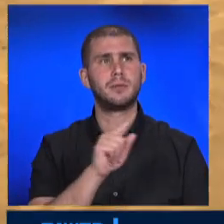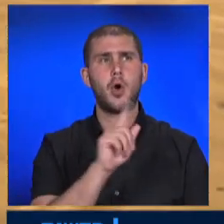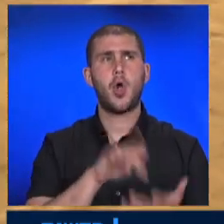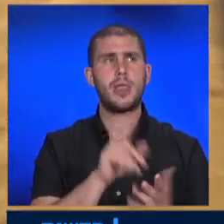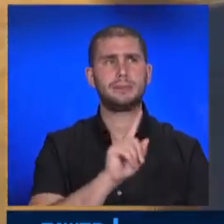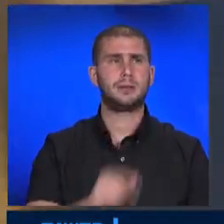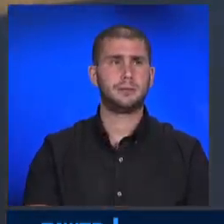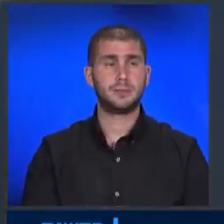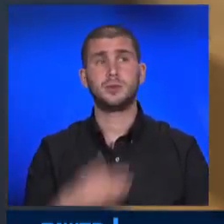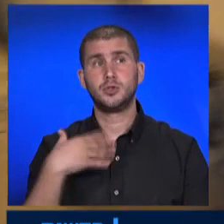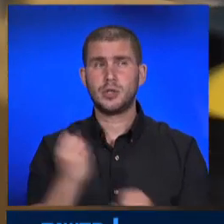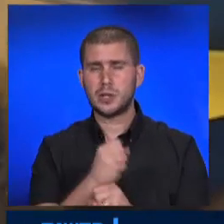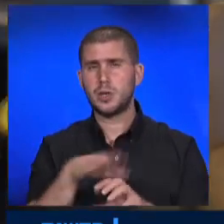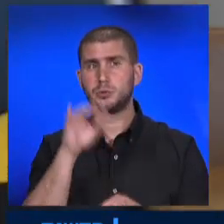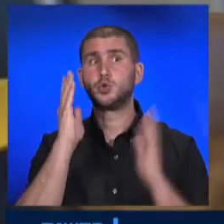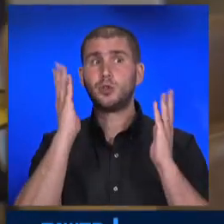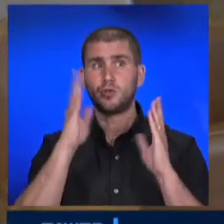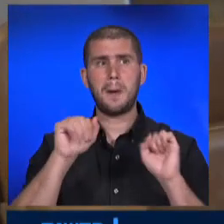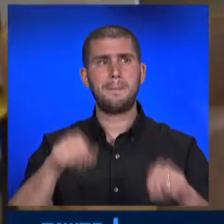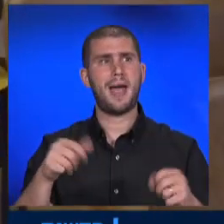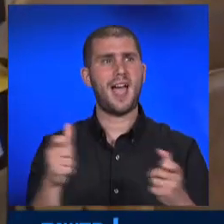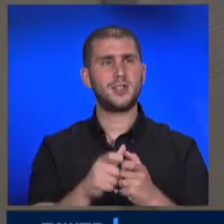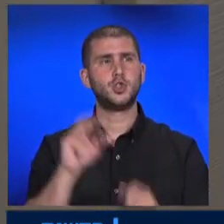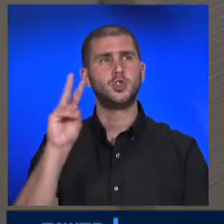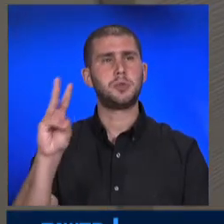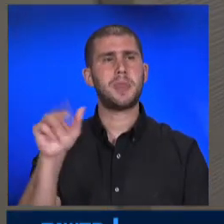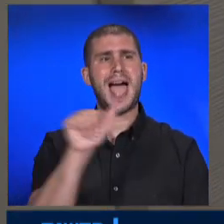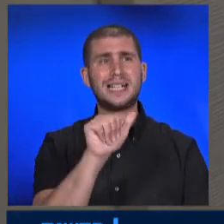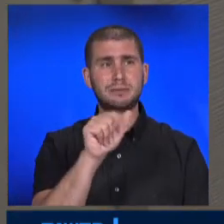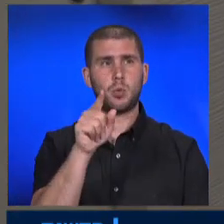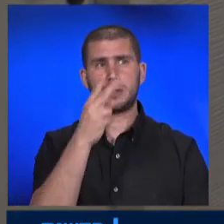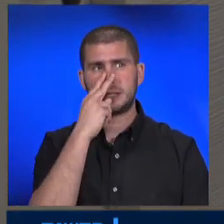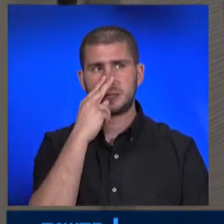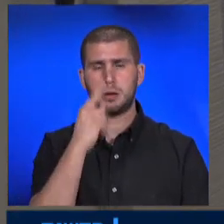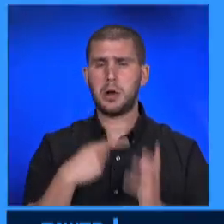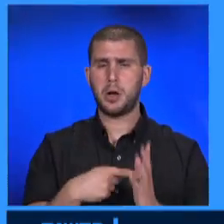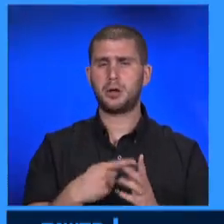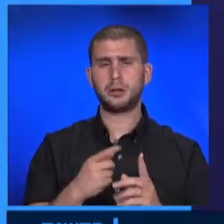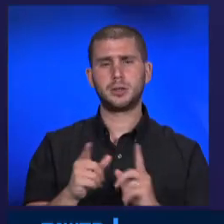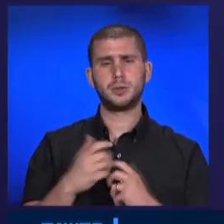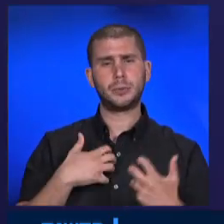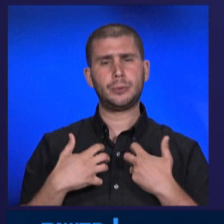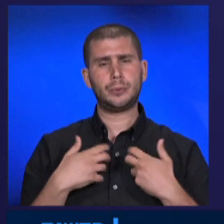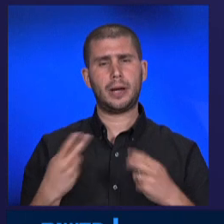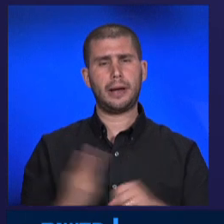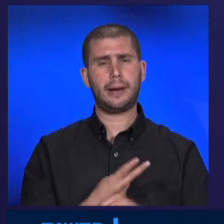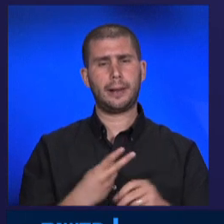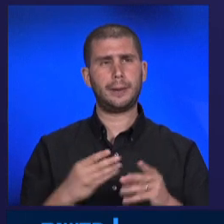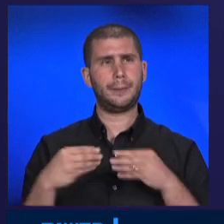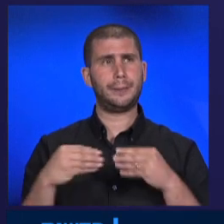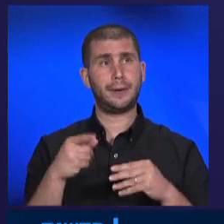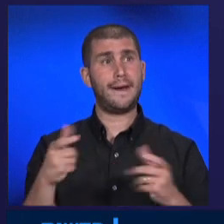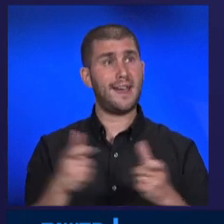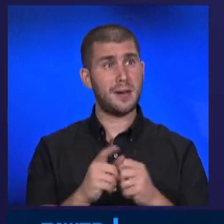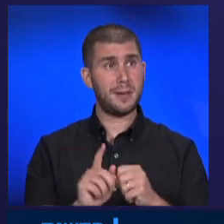נמצא. כשהצלחנו לאתר סוף סוף את בעלי החברה, שמעון אייזנברג, הוא ניסה לשדר עסקים כרגיל. החברה כרגע